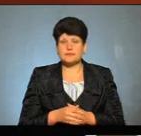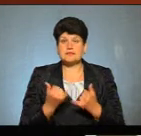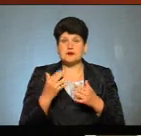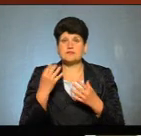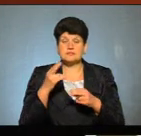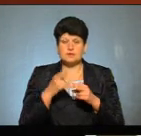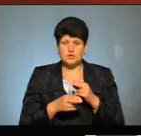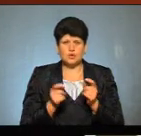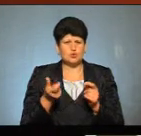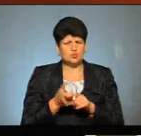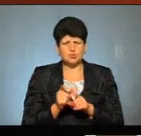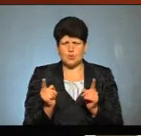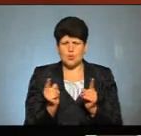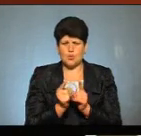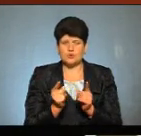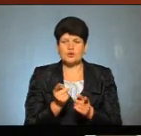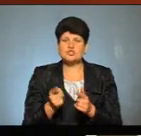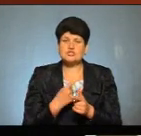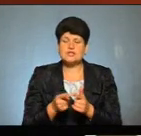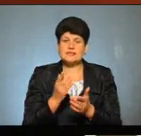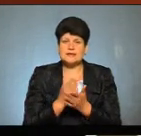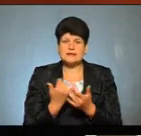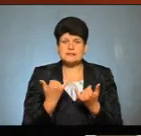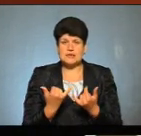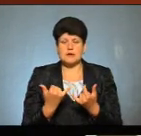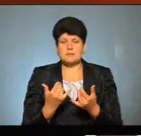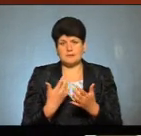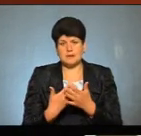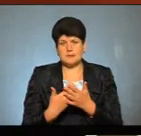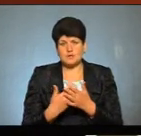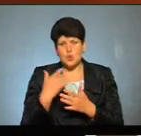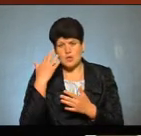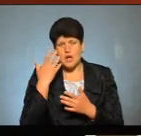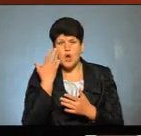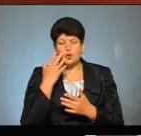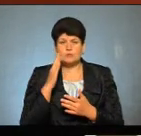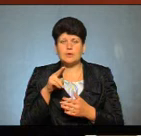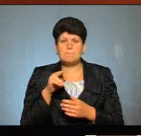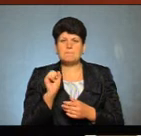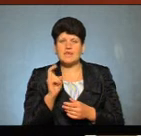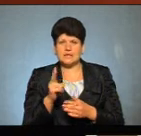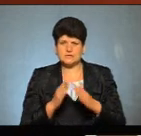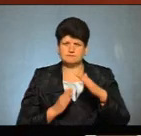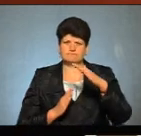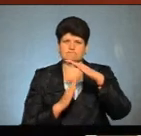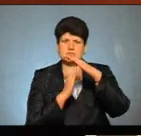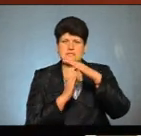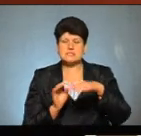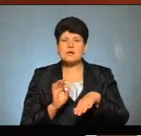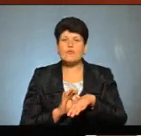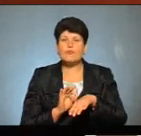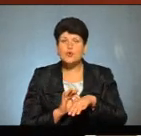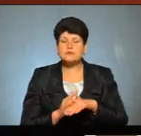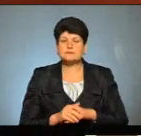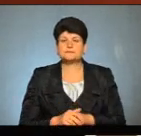завершується, буквально дуже коротко. Чи є зараз приблизне уявлення, коли в нас може бути пік захворюваності і по стабілізації, коли ми